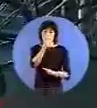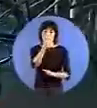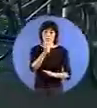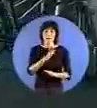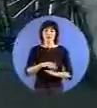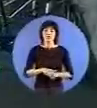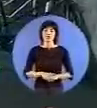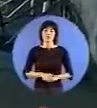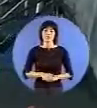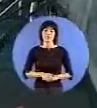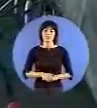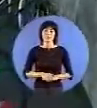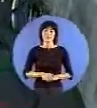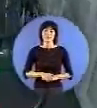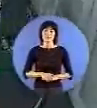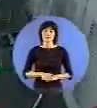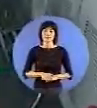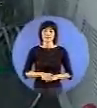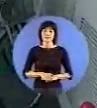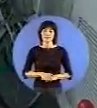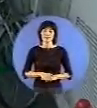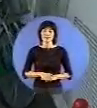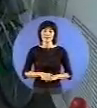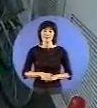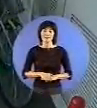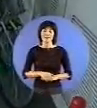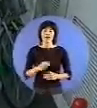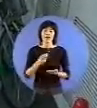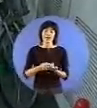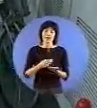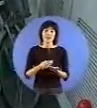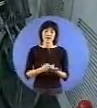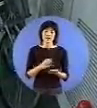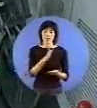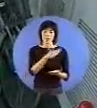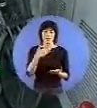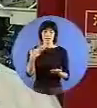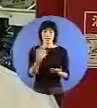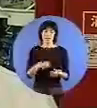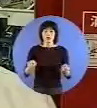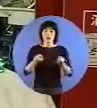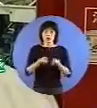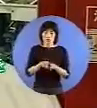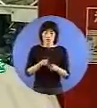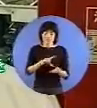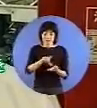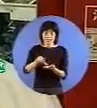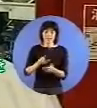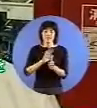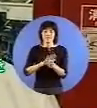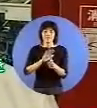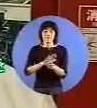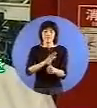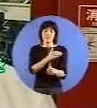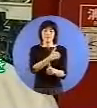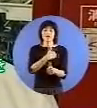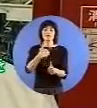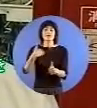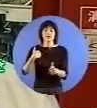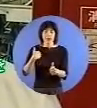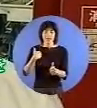ですか？ ぜひシルバー人材先生に入ってですね、地域社会に貢献して、まだまだ生きて